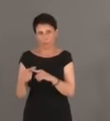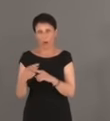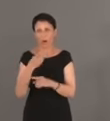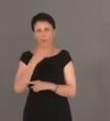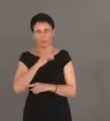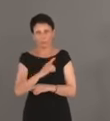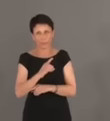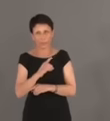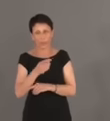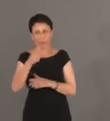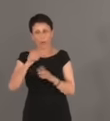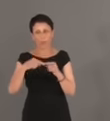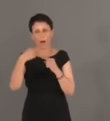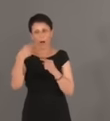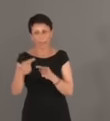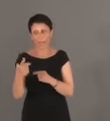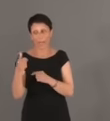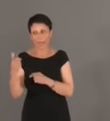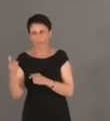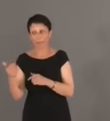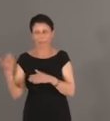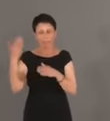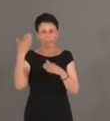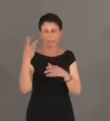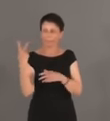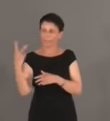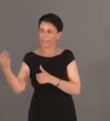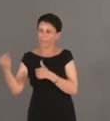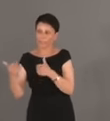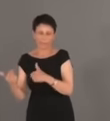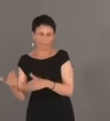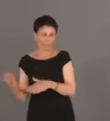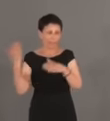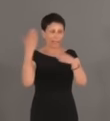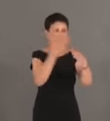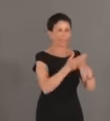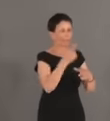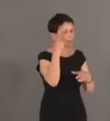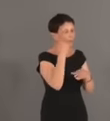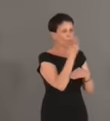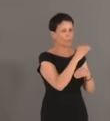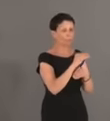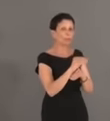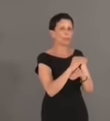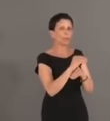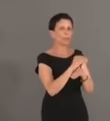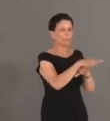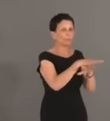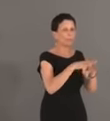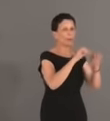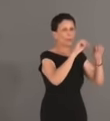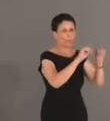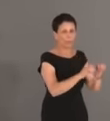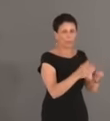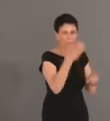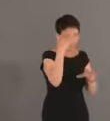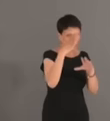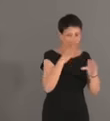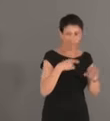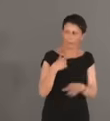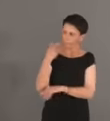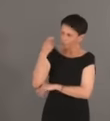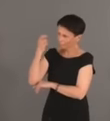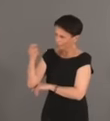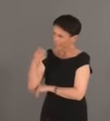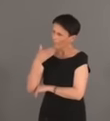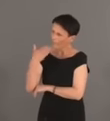décembre et 1 mois plus tard, a fait intervenir ses services pour sécuriser le site. Vous voyez, quand les choses sont faites, je tiens aussi à le faire savoir. Merci à